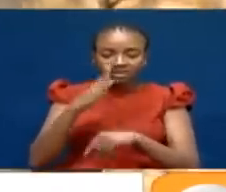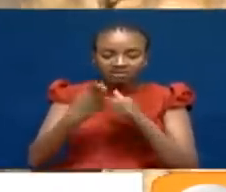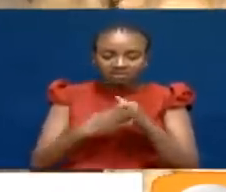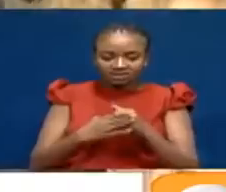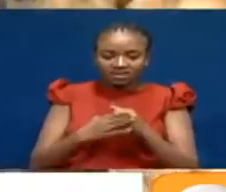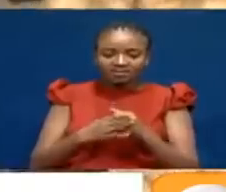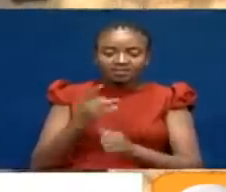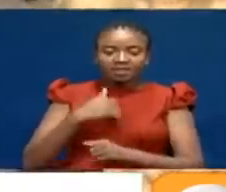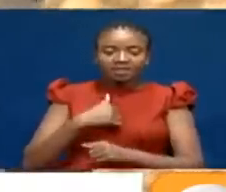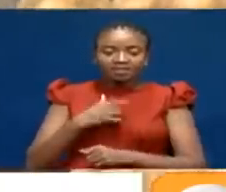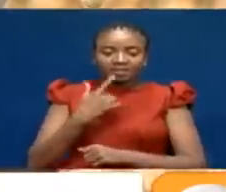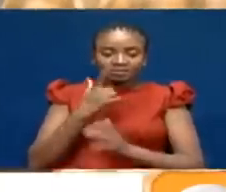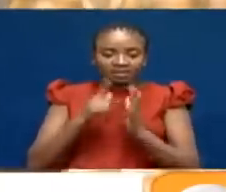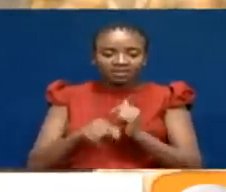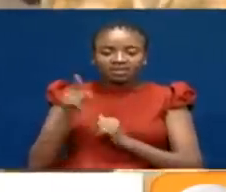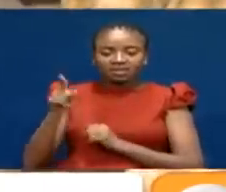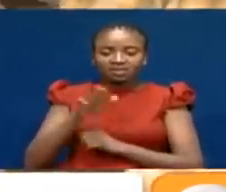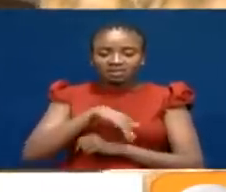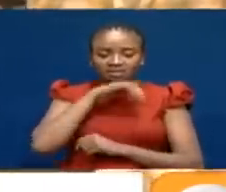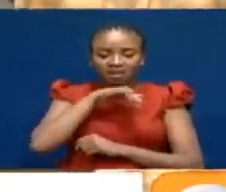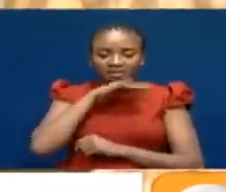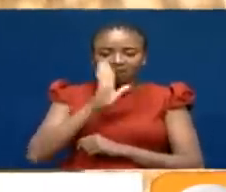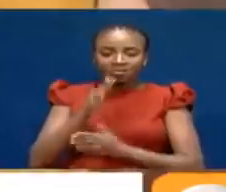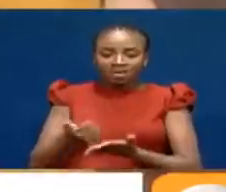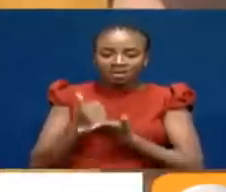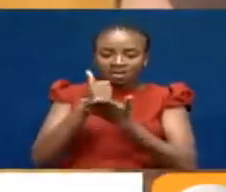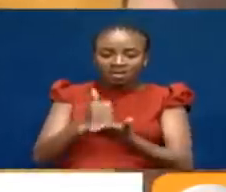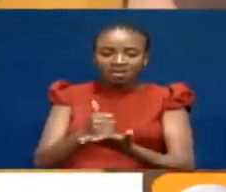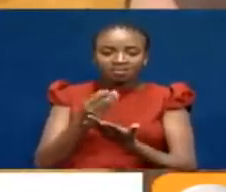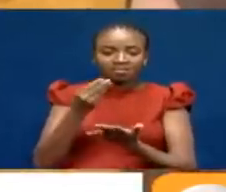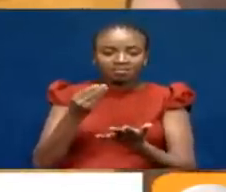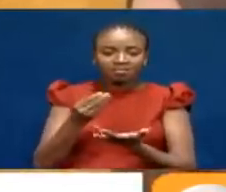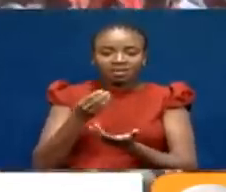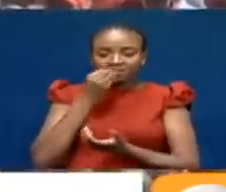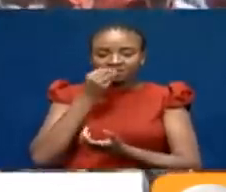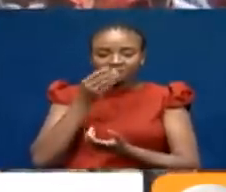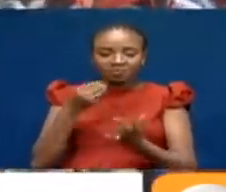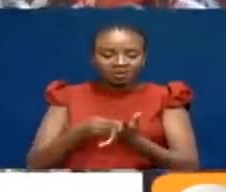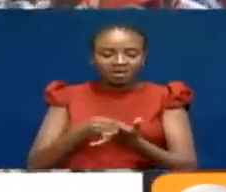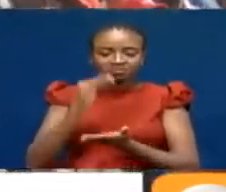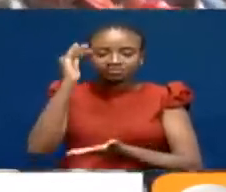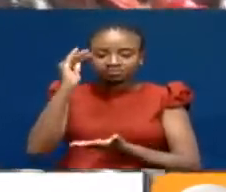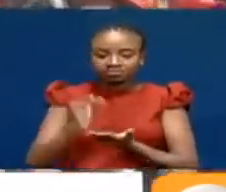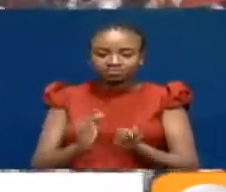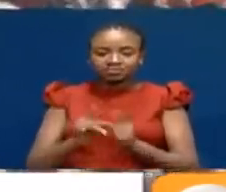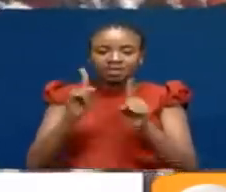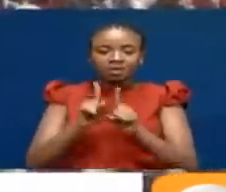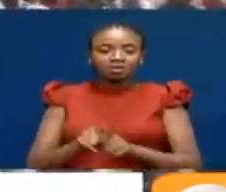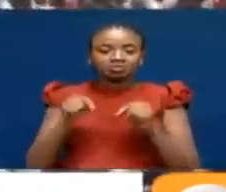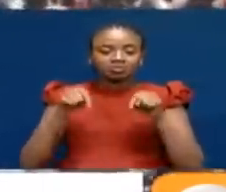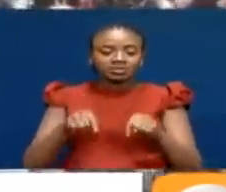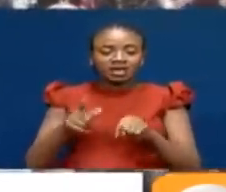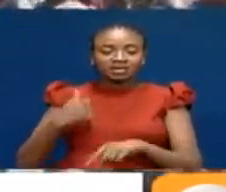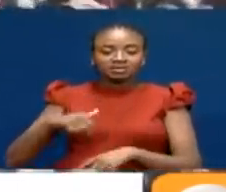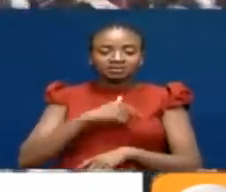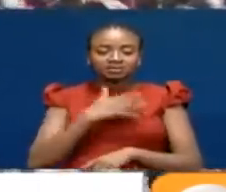hivi, baba ataona bei ya chakula imekuja chini. Historia ile tunafanya hapa ni